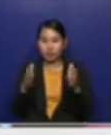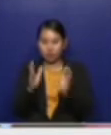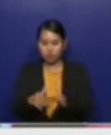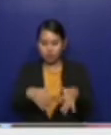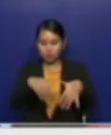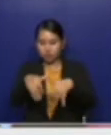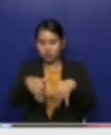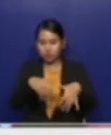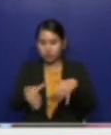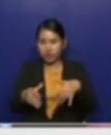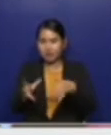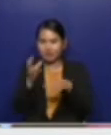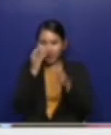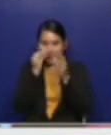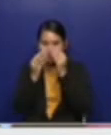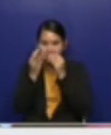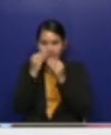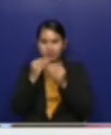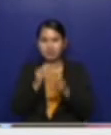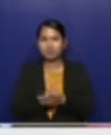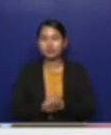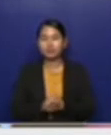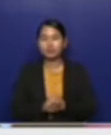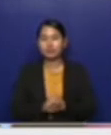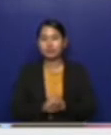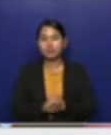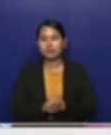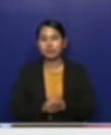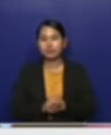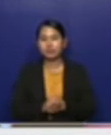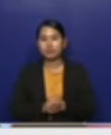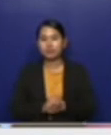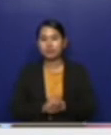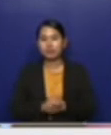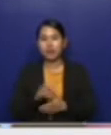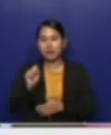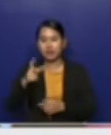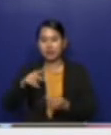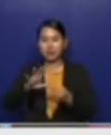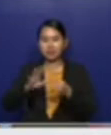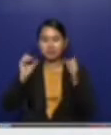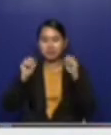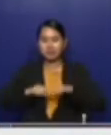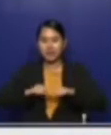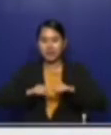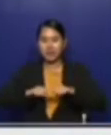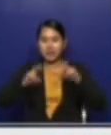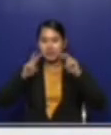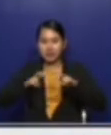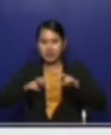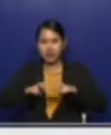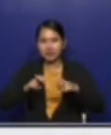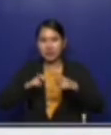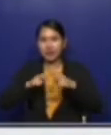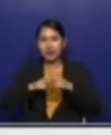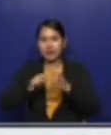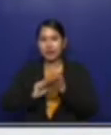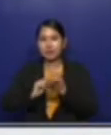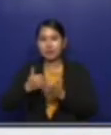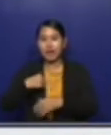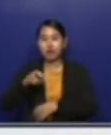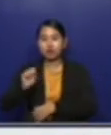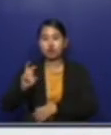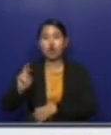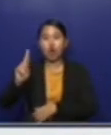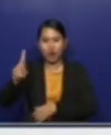ในประเด็นที่จะแก้สภาไม่ได้มีมติให้ไปศึกษาเรื่องประเด็นที่จะแก้ประเด็นที่จะแก้มีสสร.ถ้าจะ